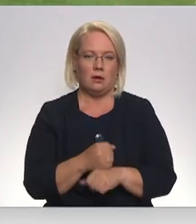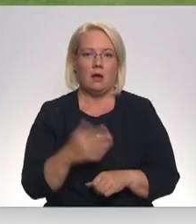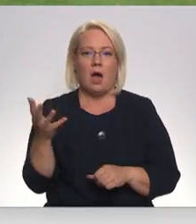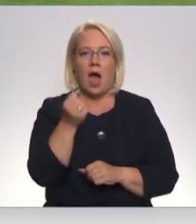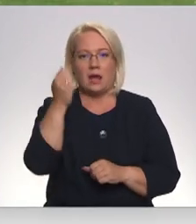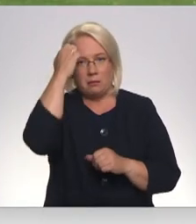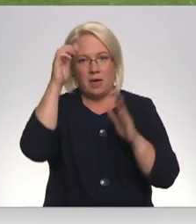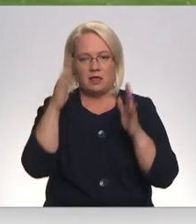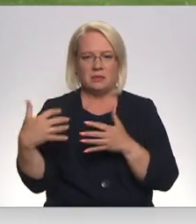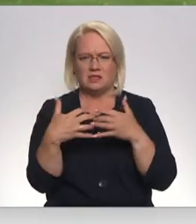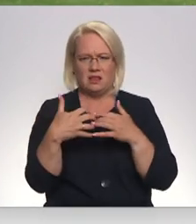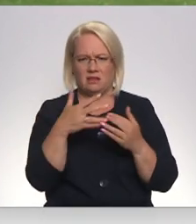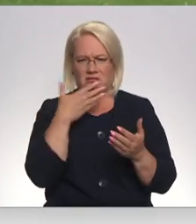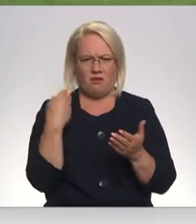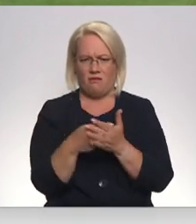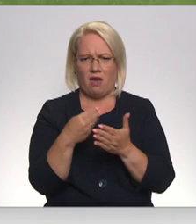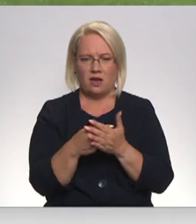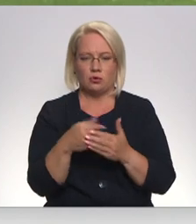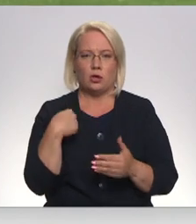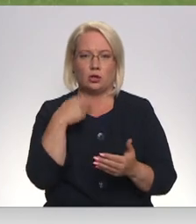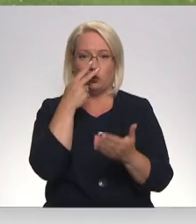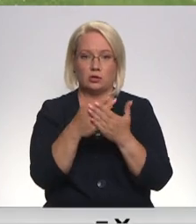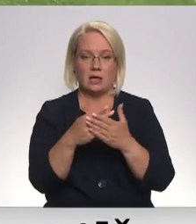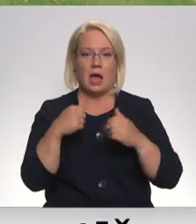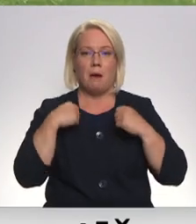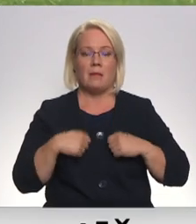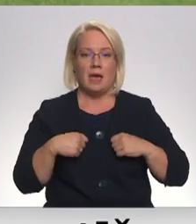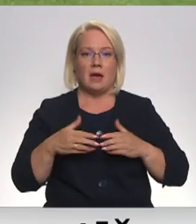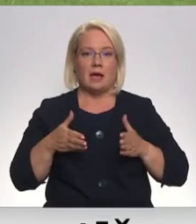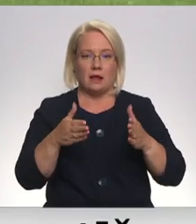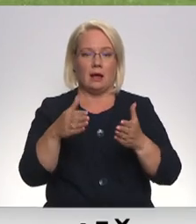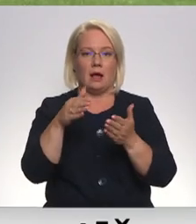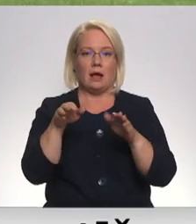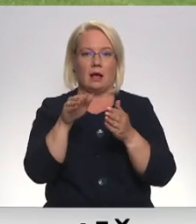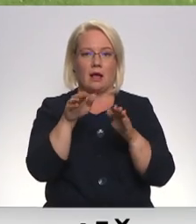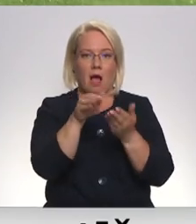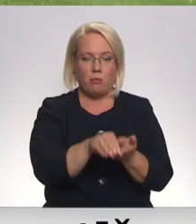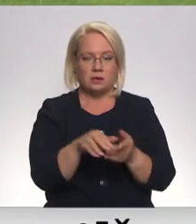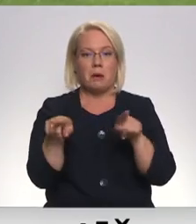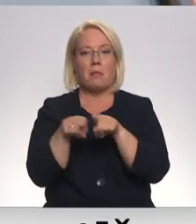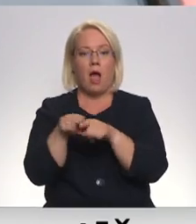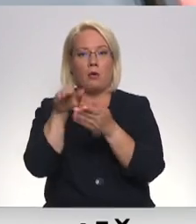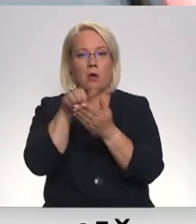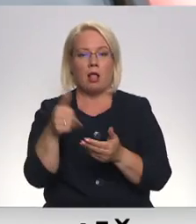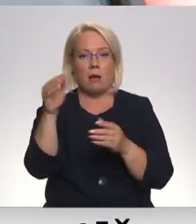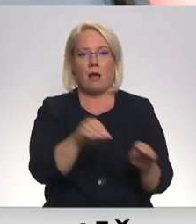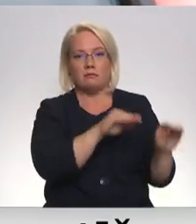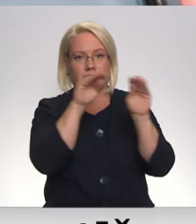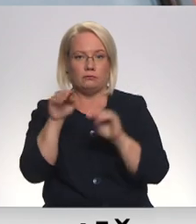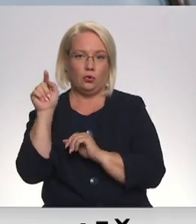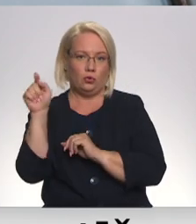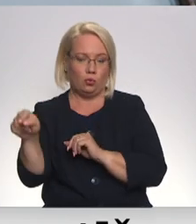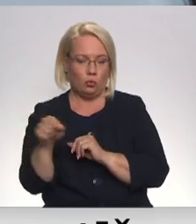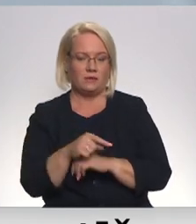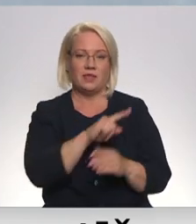Ar pieminekļiem karot nav vērts, un es uzskatu, ja miera ielas kapos ir brāļu kapi, tad labāk būtu pārvietot tur. Vai